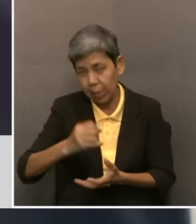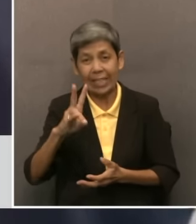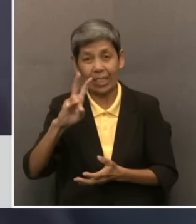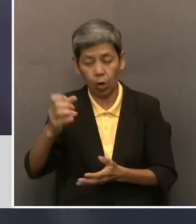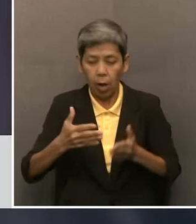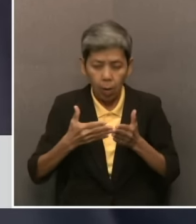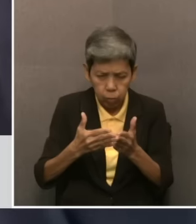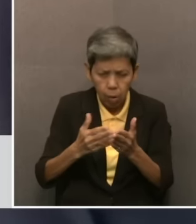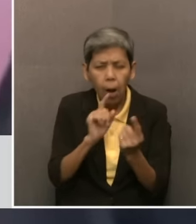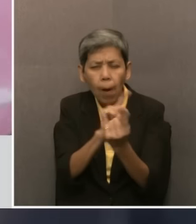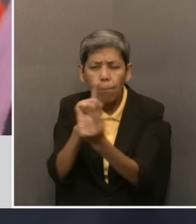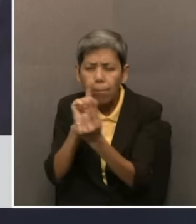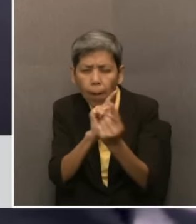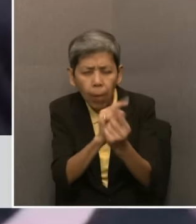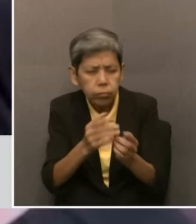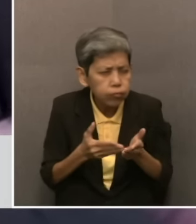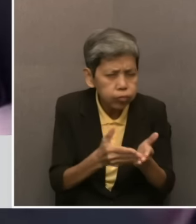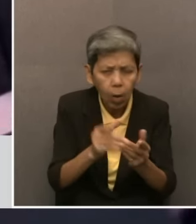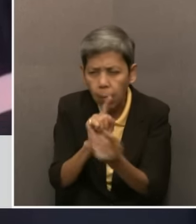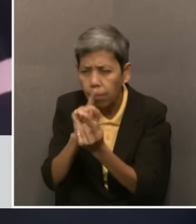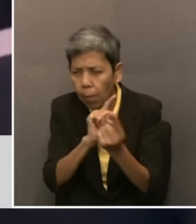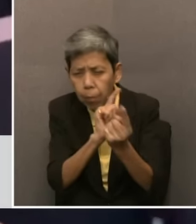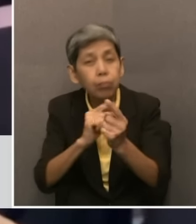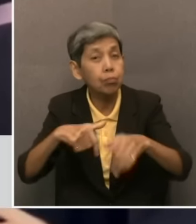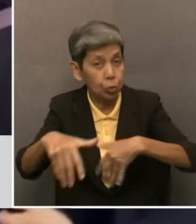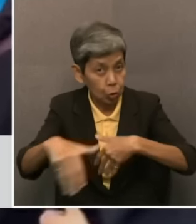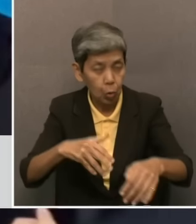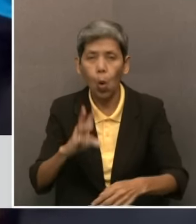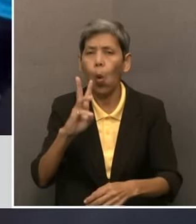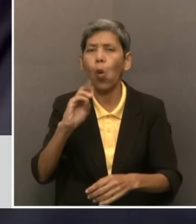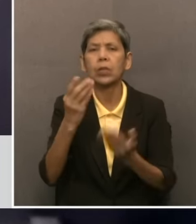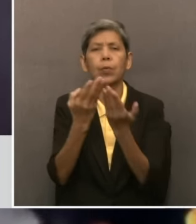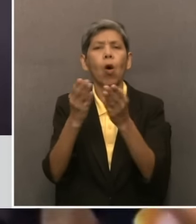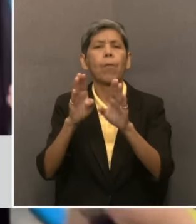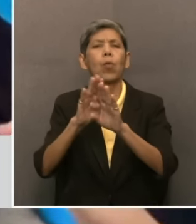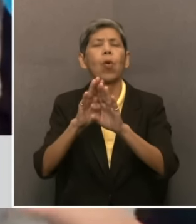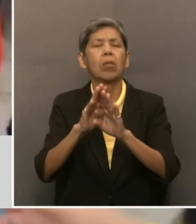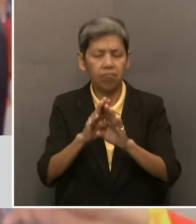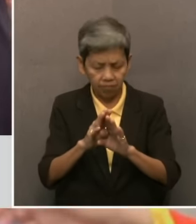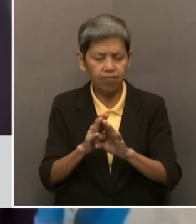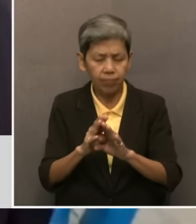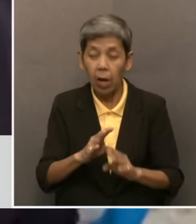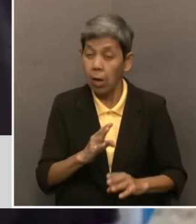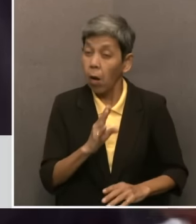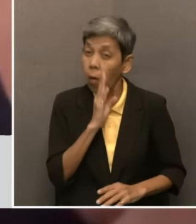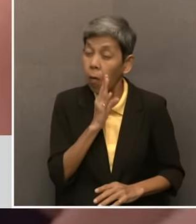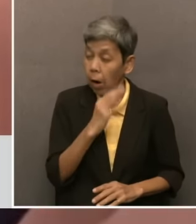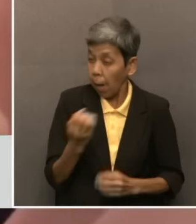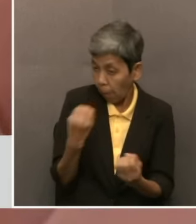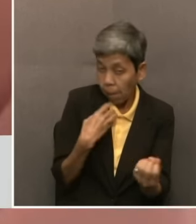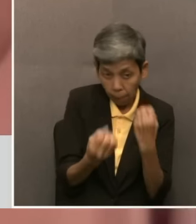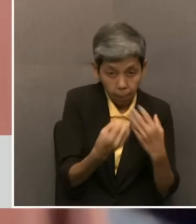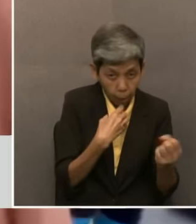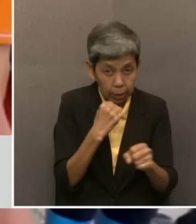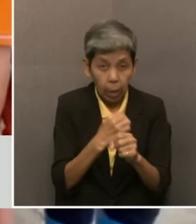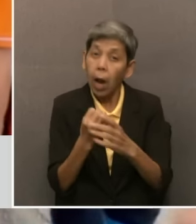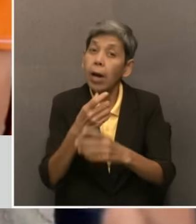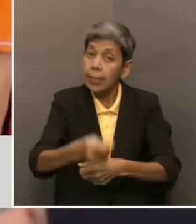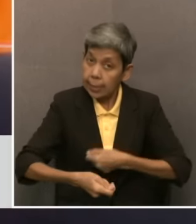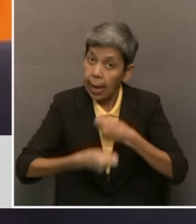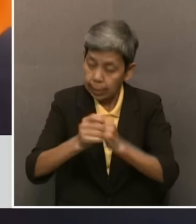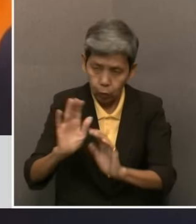พบปะเกษตรกรที่อยู่ในจุดน้ำท่วมกว่า60ครัวเรือนโดยย้ำว่าหากต้องการความช่วยเหลือด้านการเกษตร